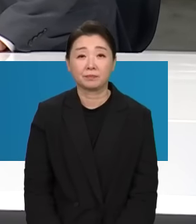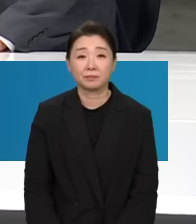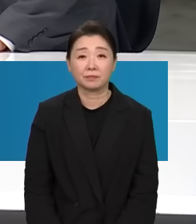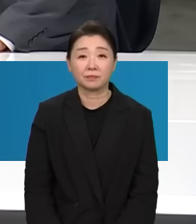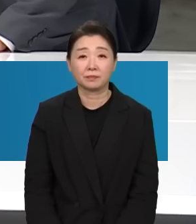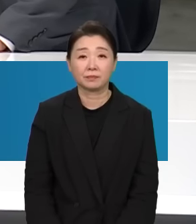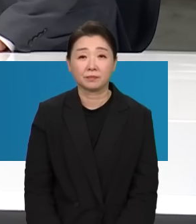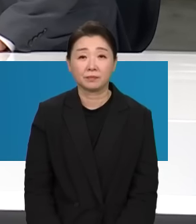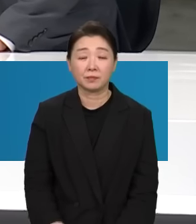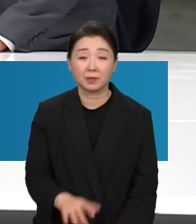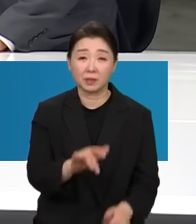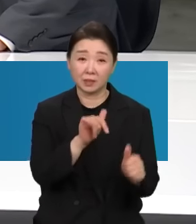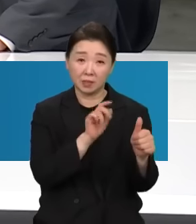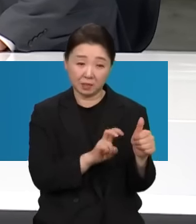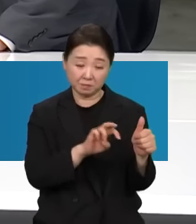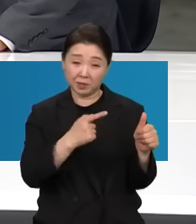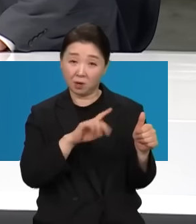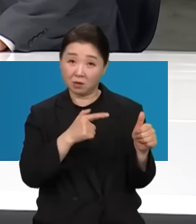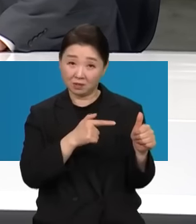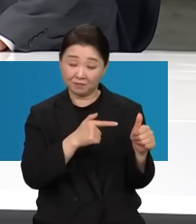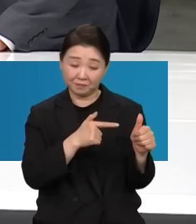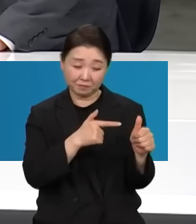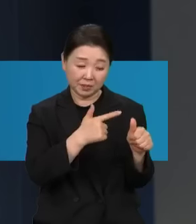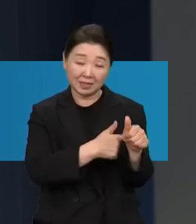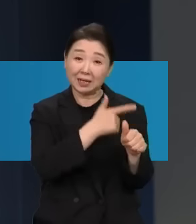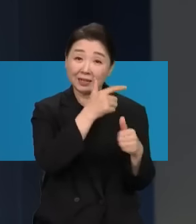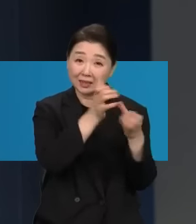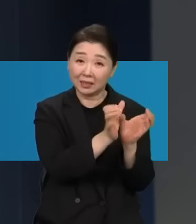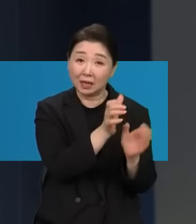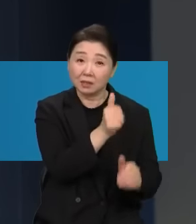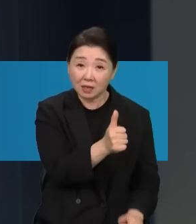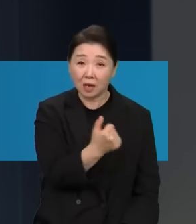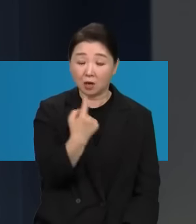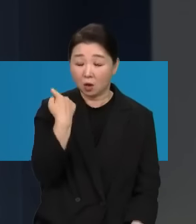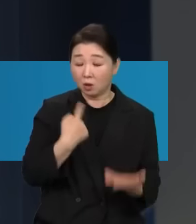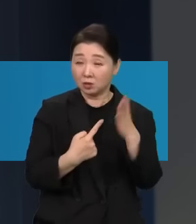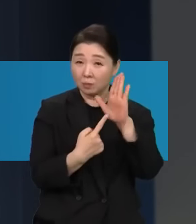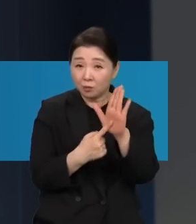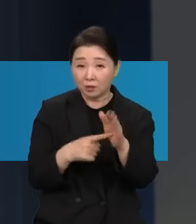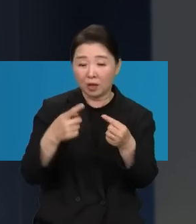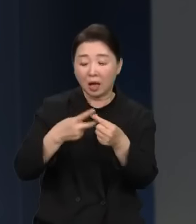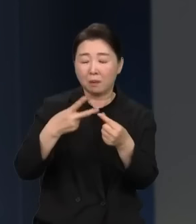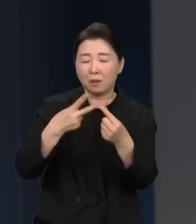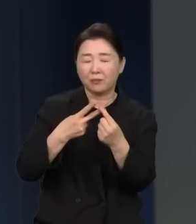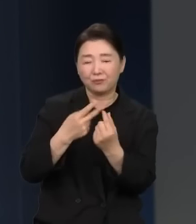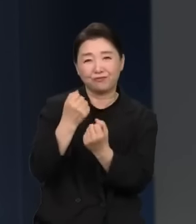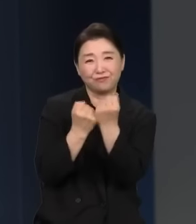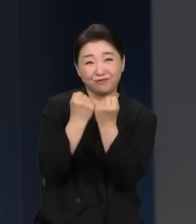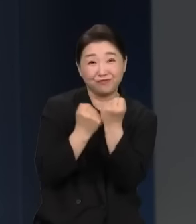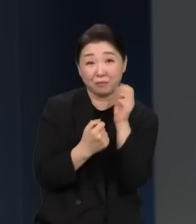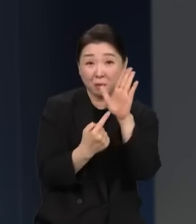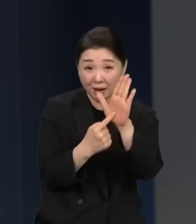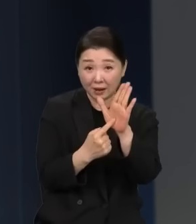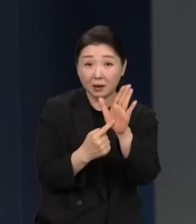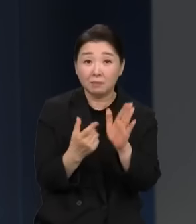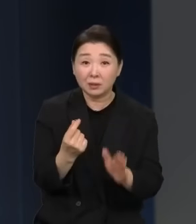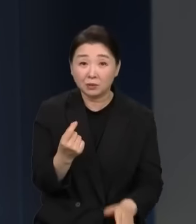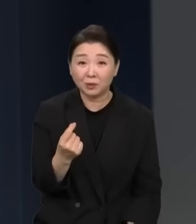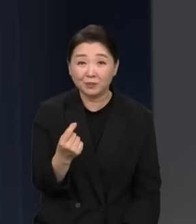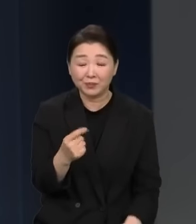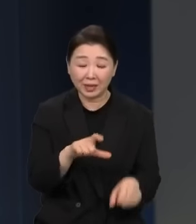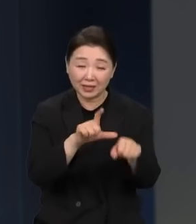유기자 먼저 임성 근전 사단장 어제 저희 보도 이후 두 차례 장문의 해명을 내놨죠네 그 타임라인을